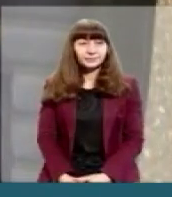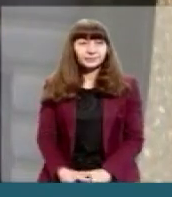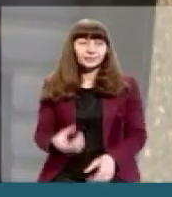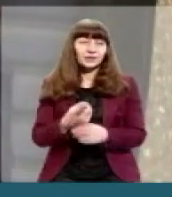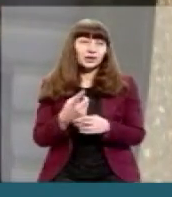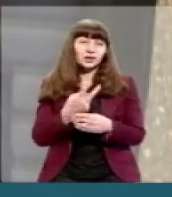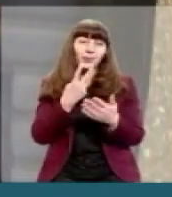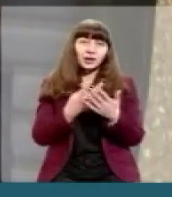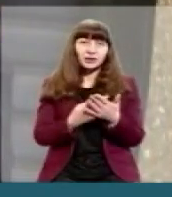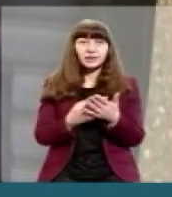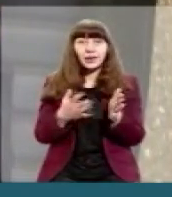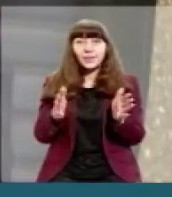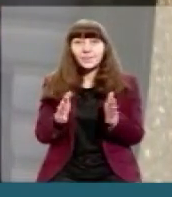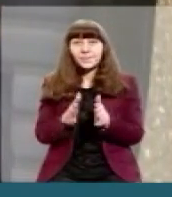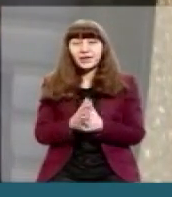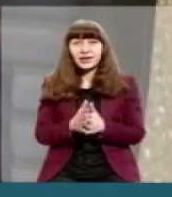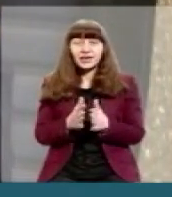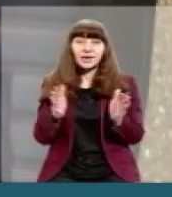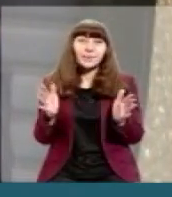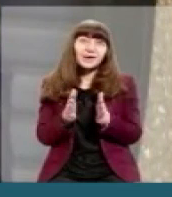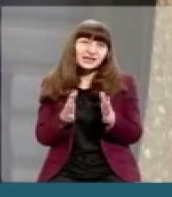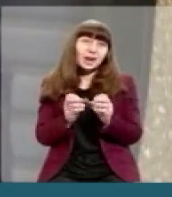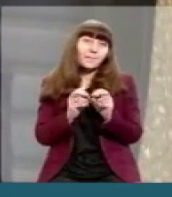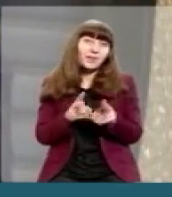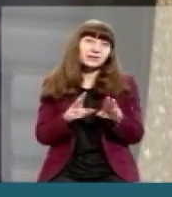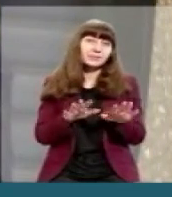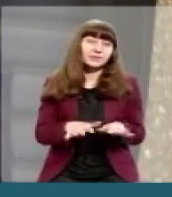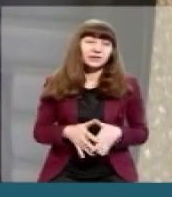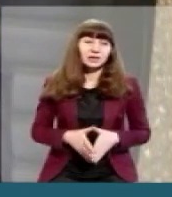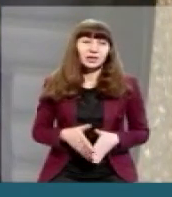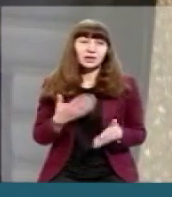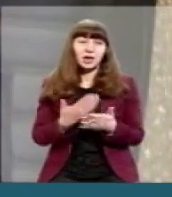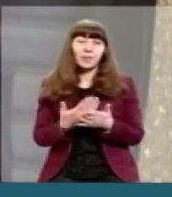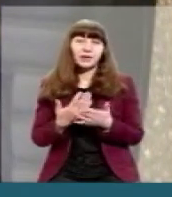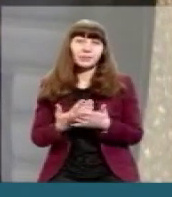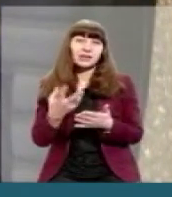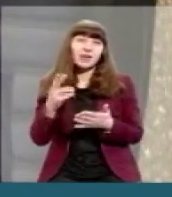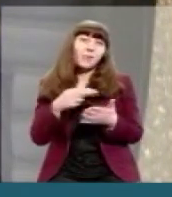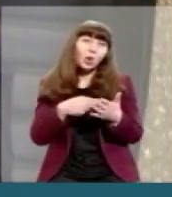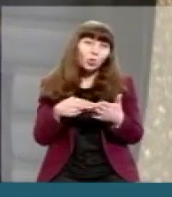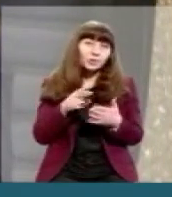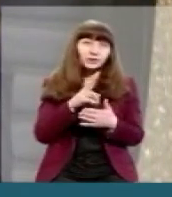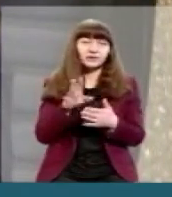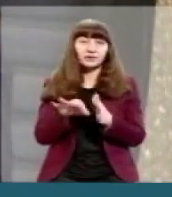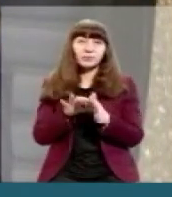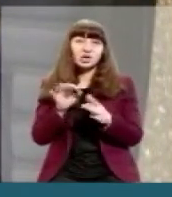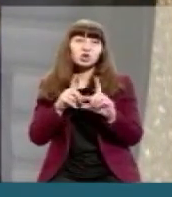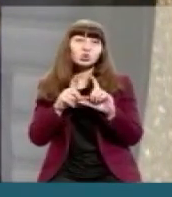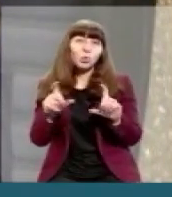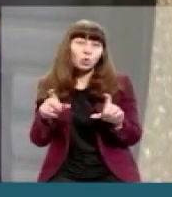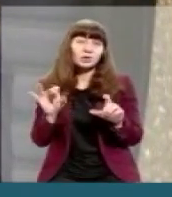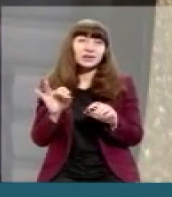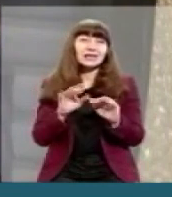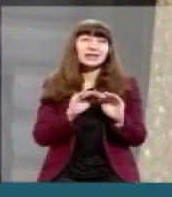позволит установить менее криминогенные районы, например, для приобретения квартиры, там, выбора школы